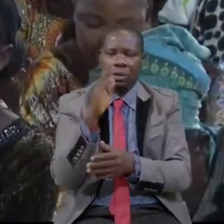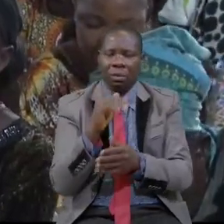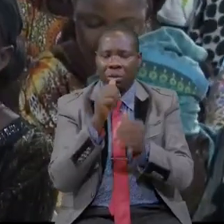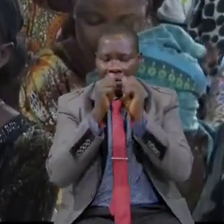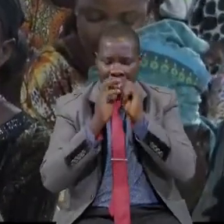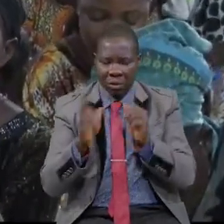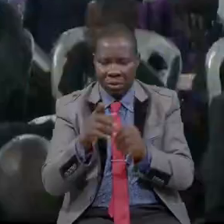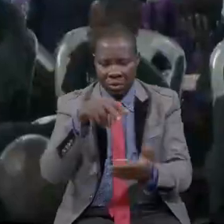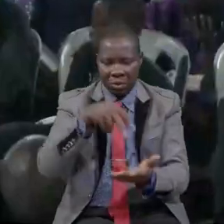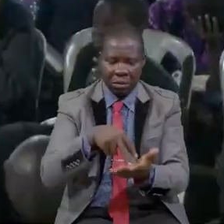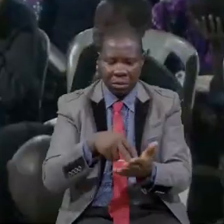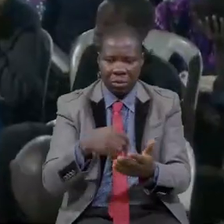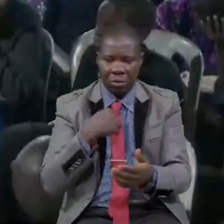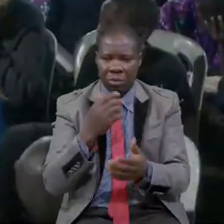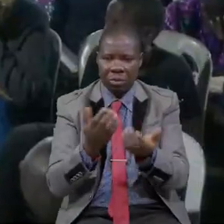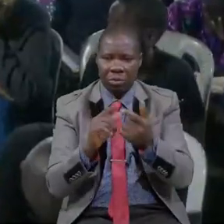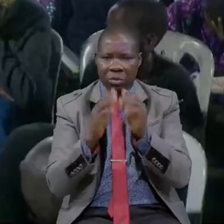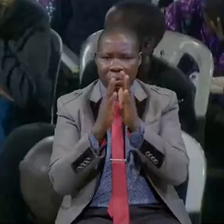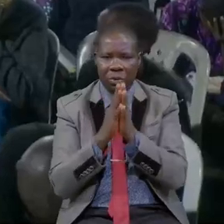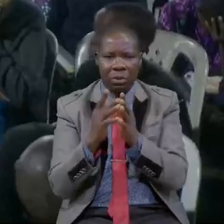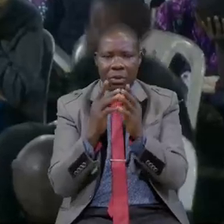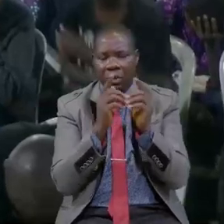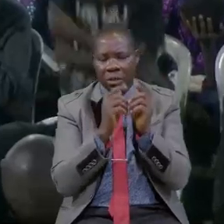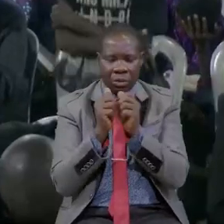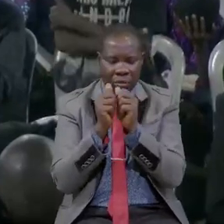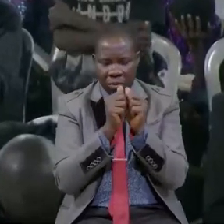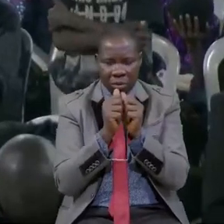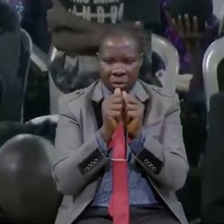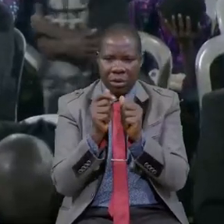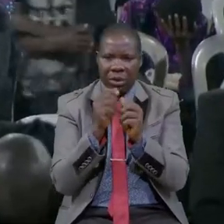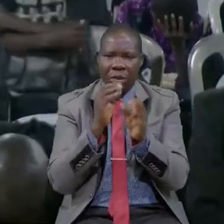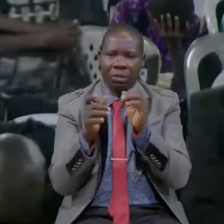ensemble. Tu lèves ta main. Tu dis, Seigneur,